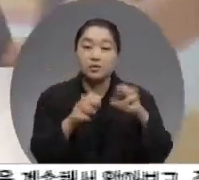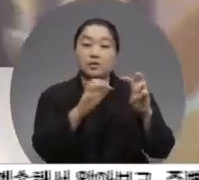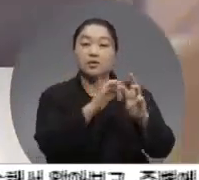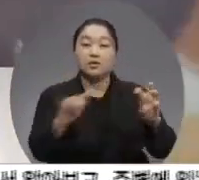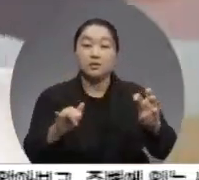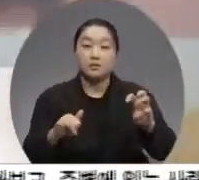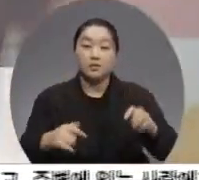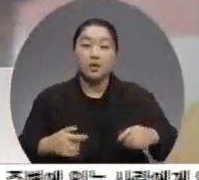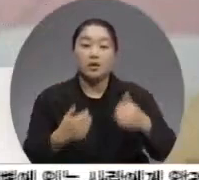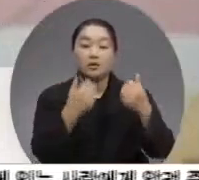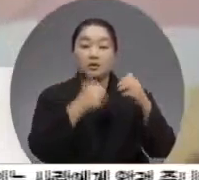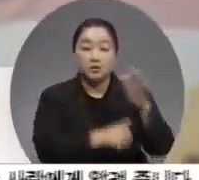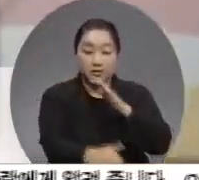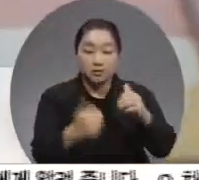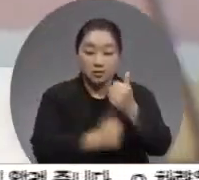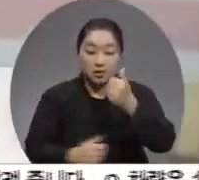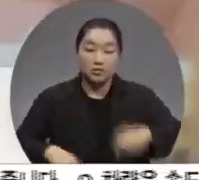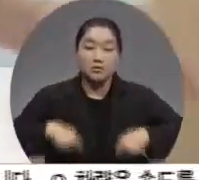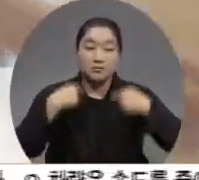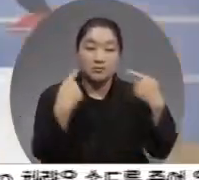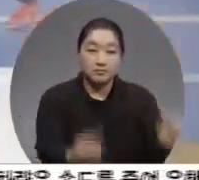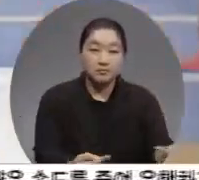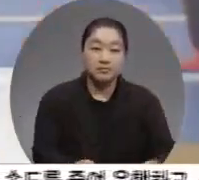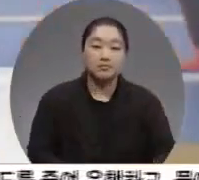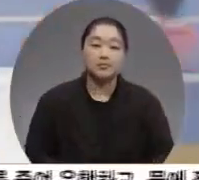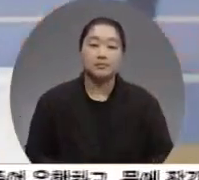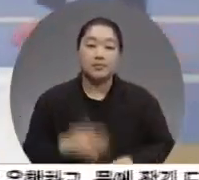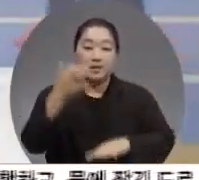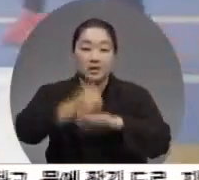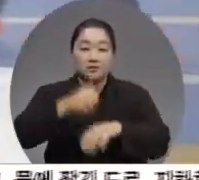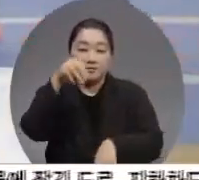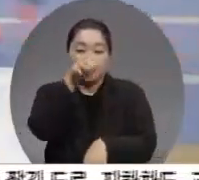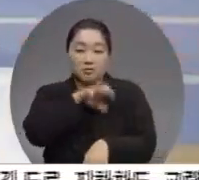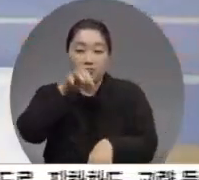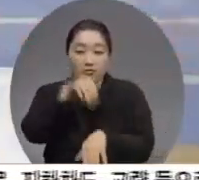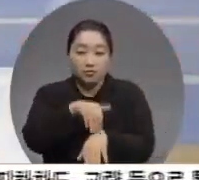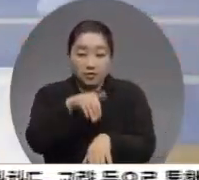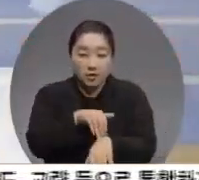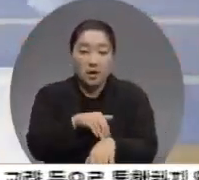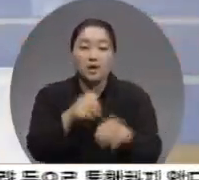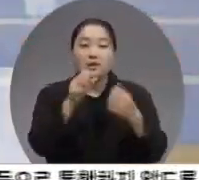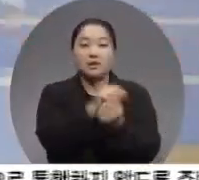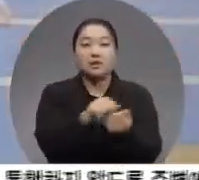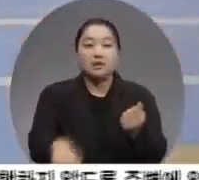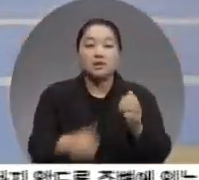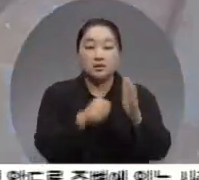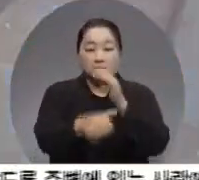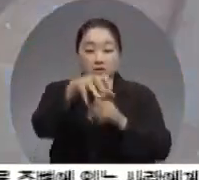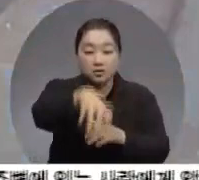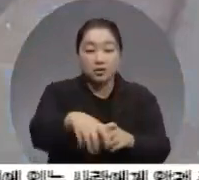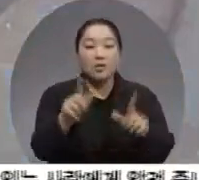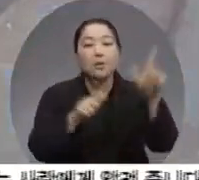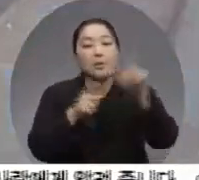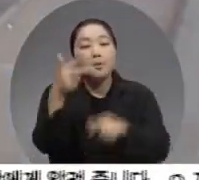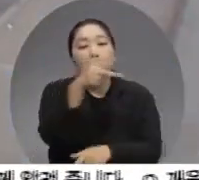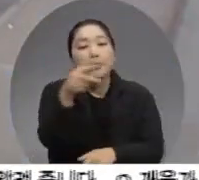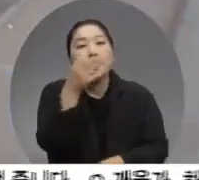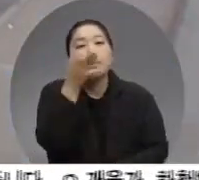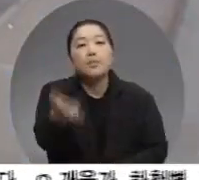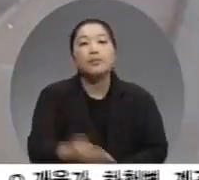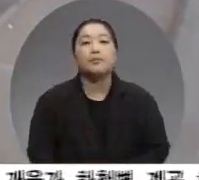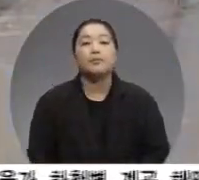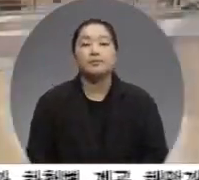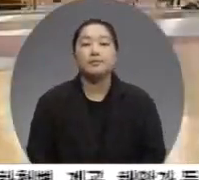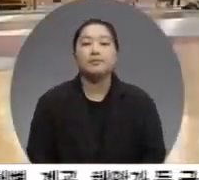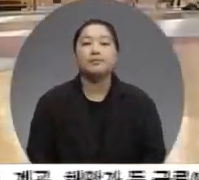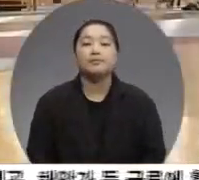출전하는데 막바지 훈련에 구슬땀을 흘리고 있는 진천 국가대표 선수촌을 이승준 기자가 다녀왔습니다.